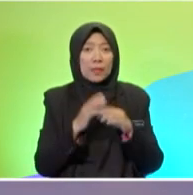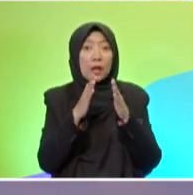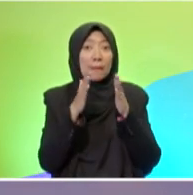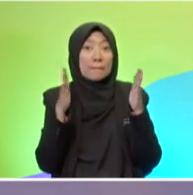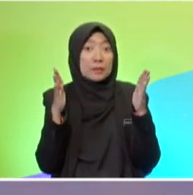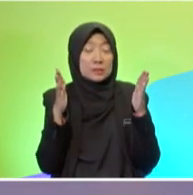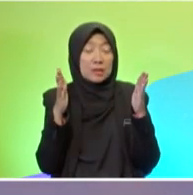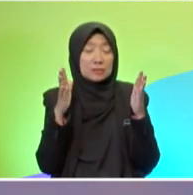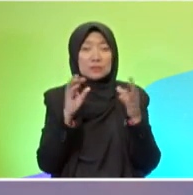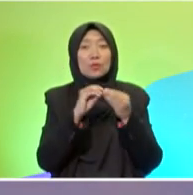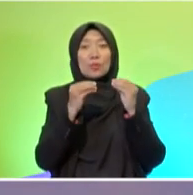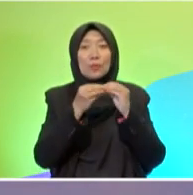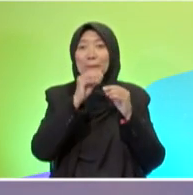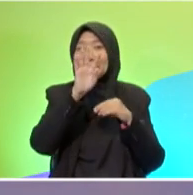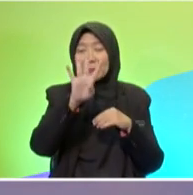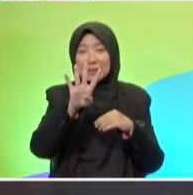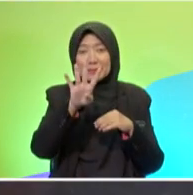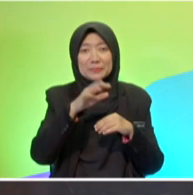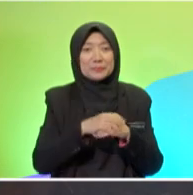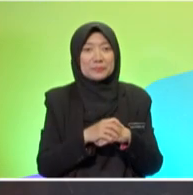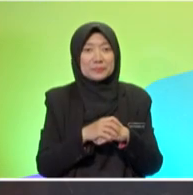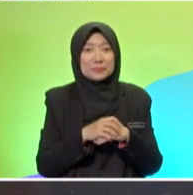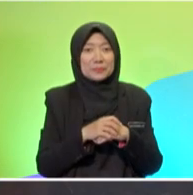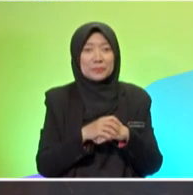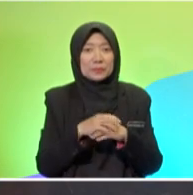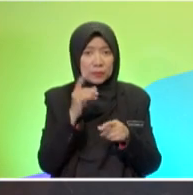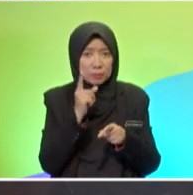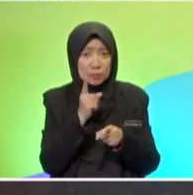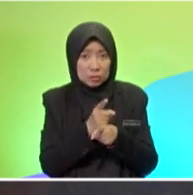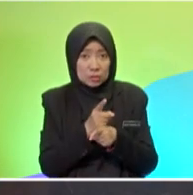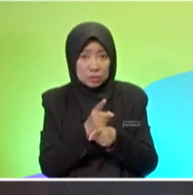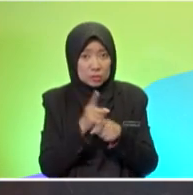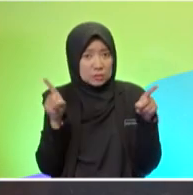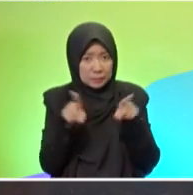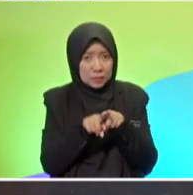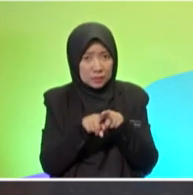Nombor empat. Nombor empat, cikgu. Okey, nombor empat. Sama.